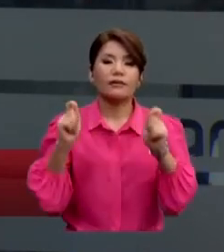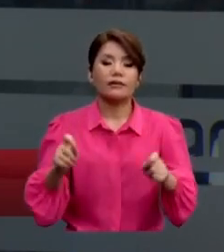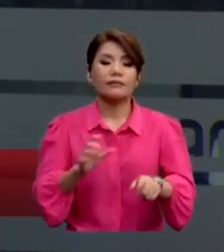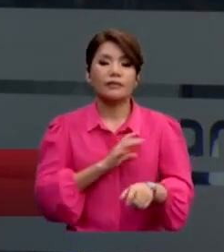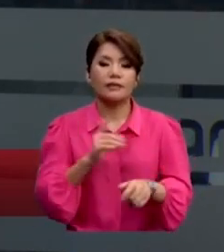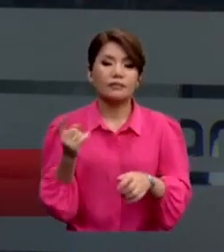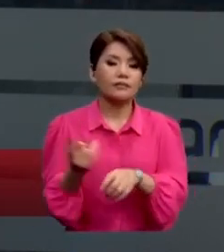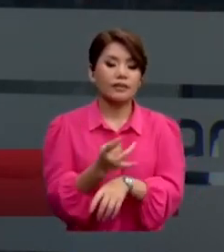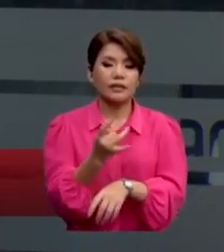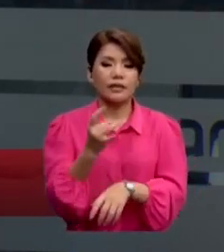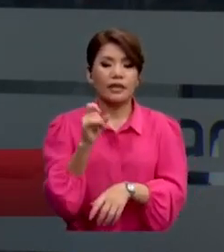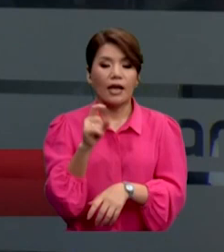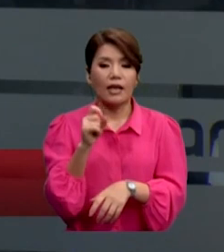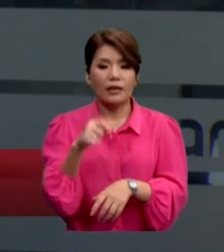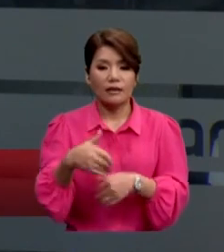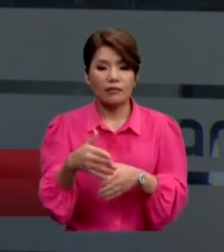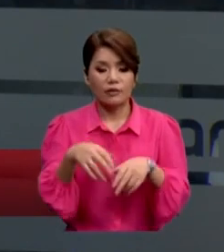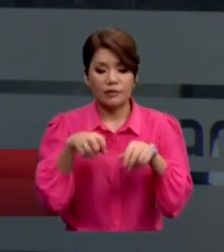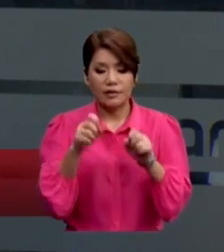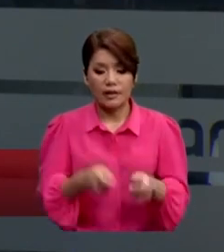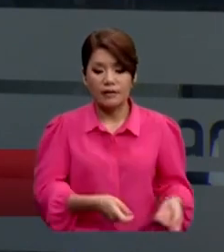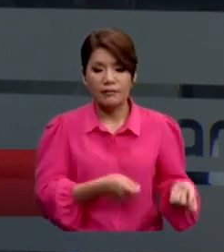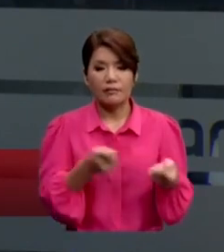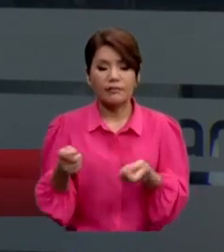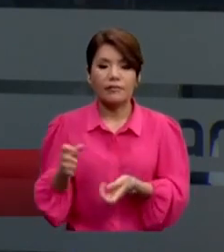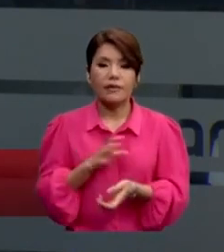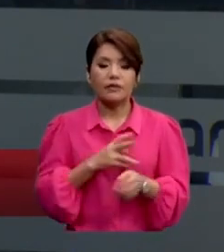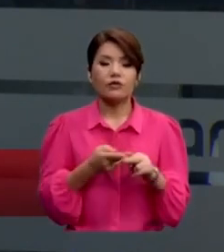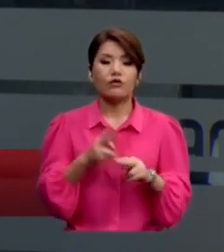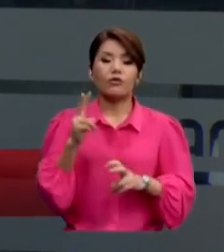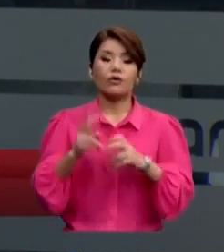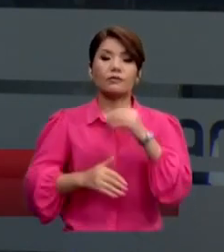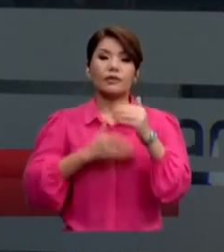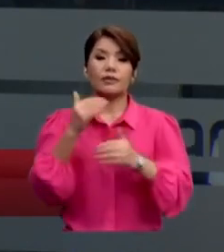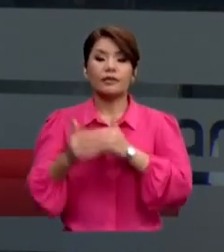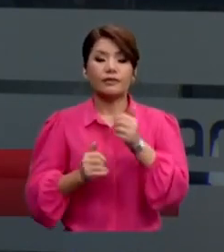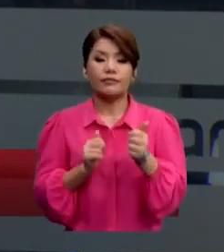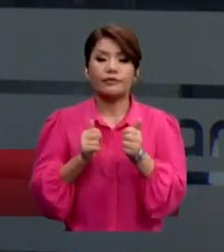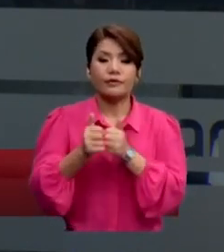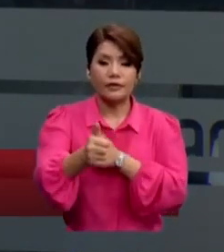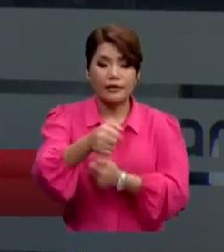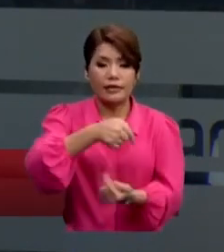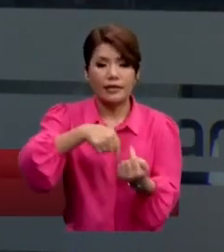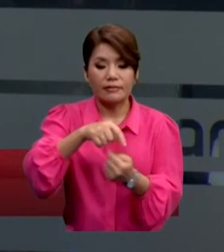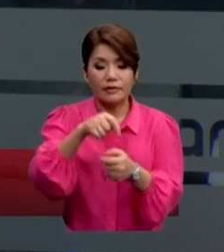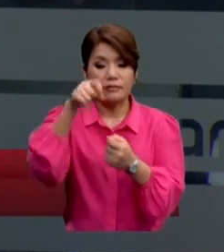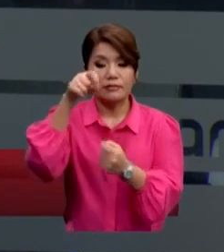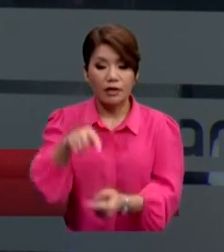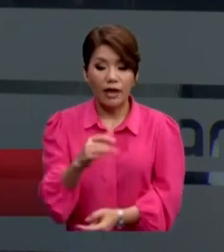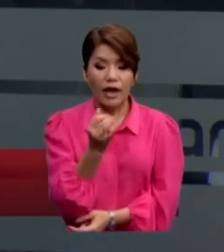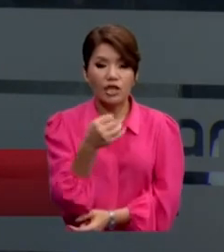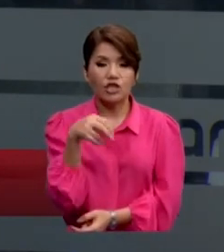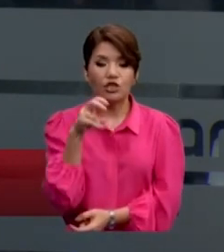алтын құймасында сол кезде шығарды. Аз уақытта өндірісі өрге басып, көшбасшы кәсіпорынның біріне айналған RG